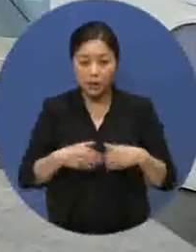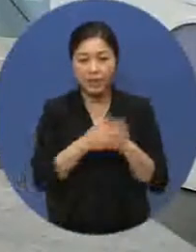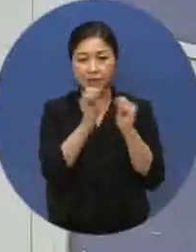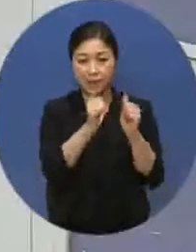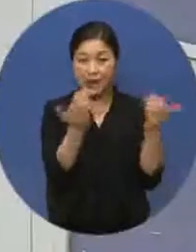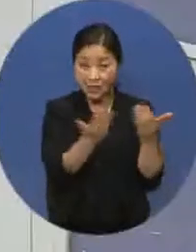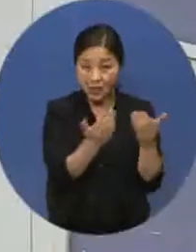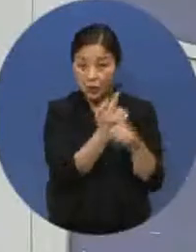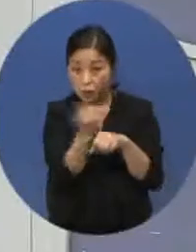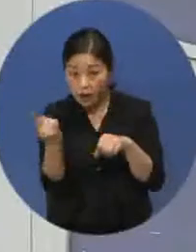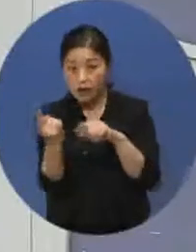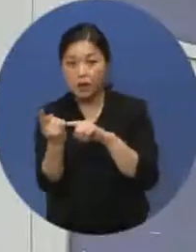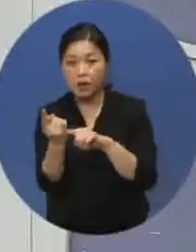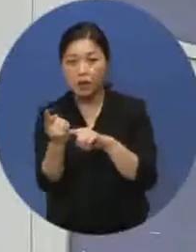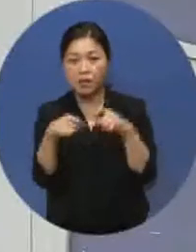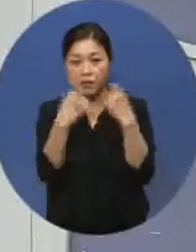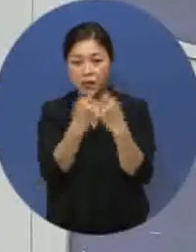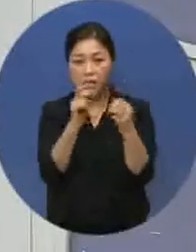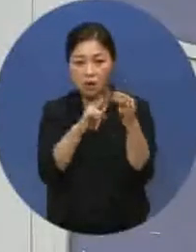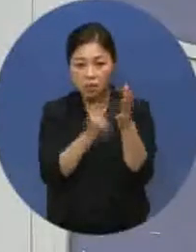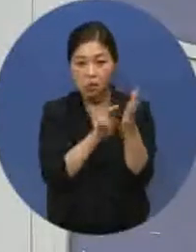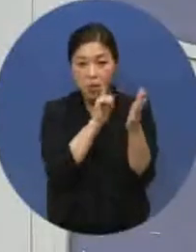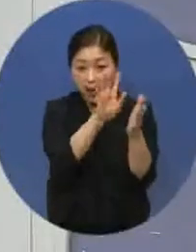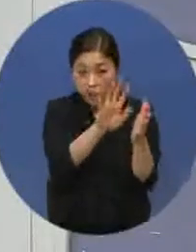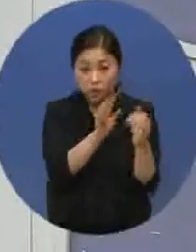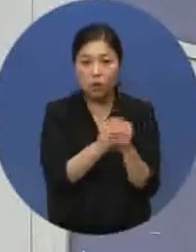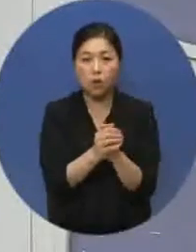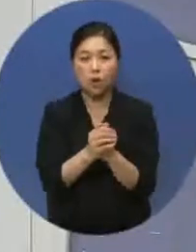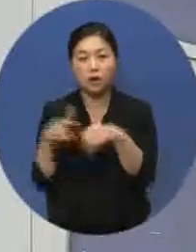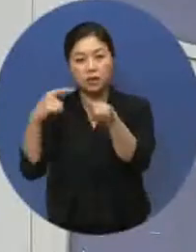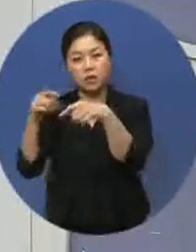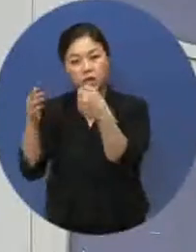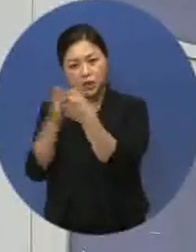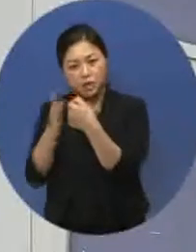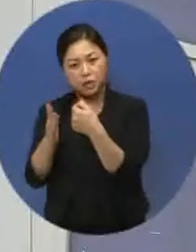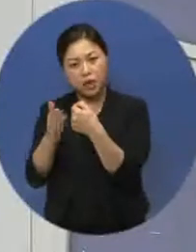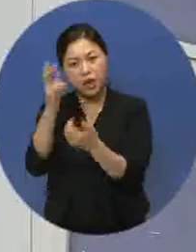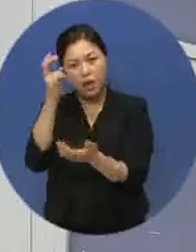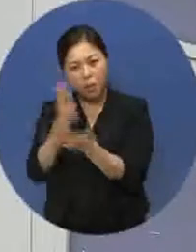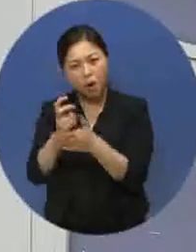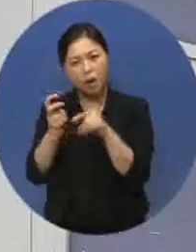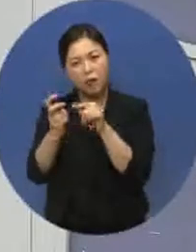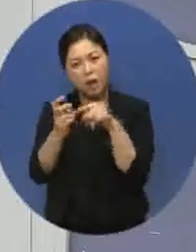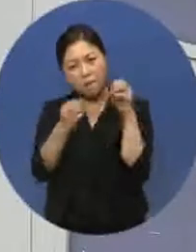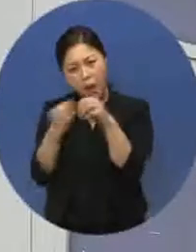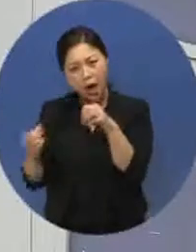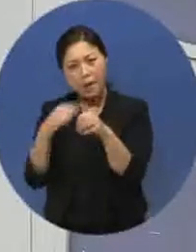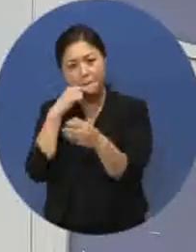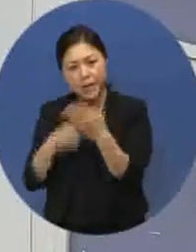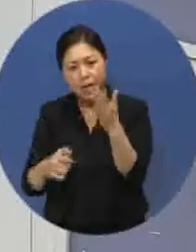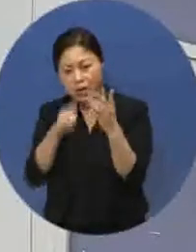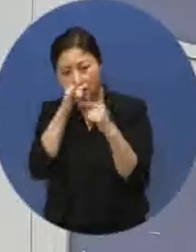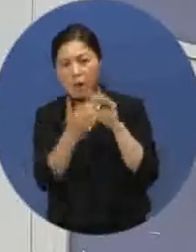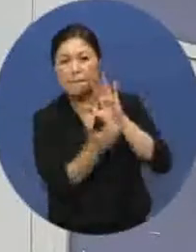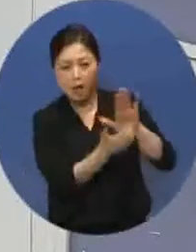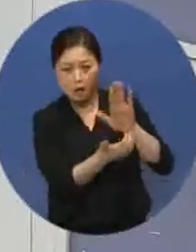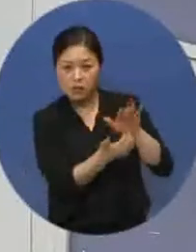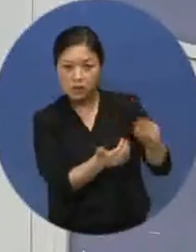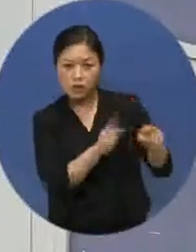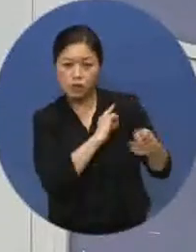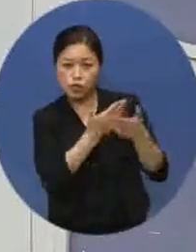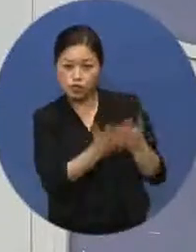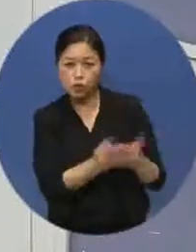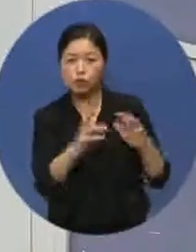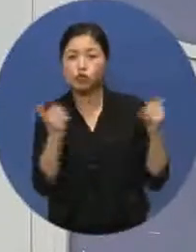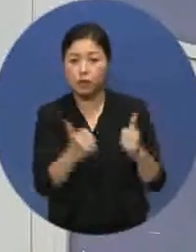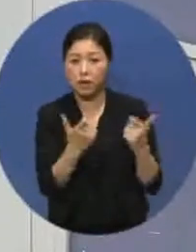아니라 정치에 의해서 우리 사회의 법치가 흔들리는 것을 막아주는 최전선에서 그게 국회라고 저는 생각합니다. 그